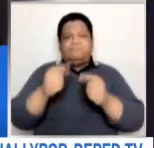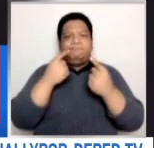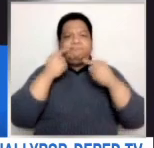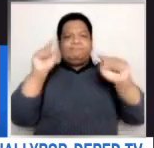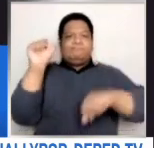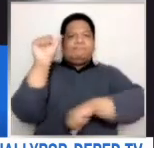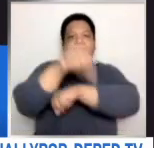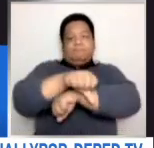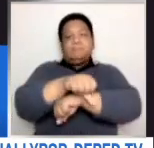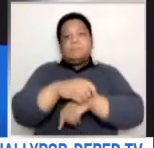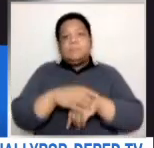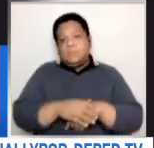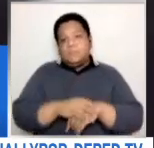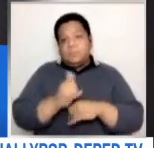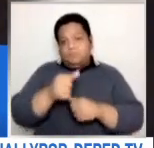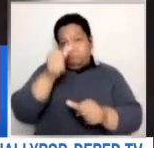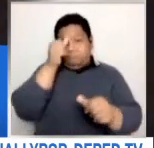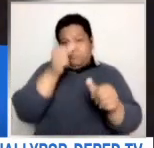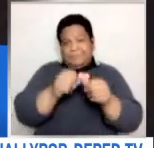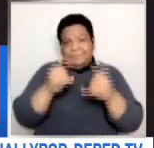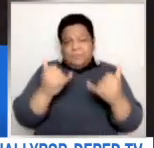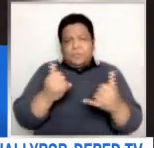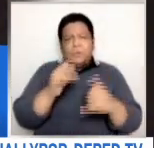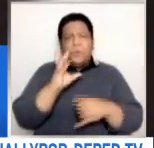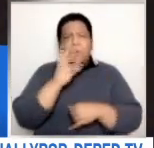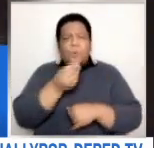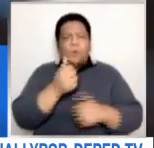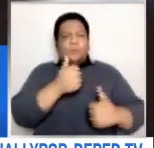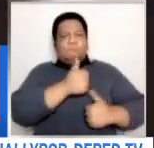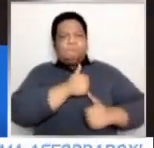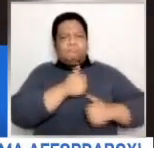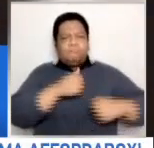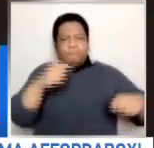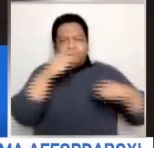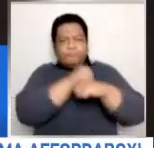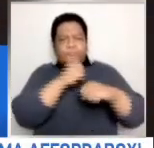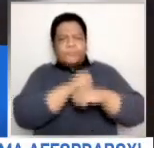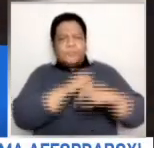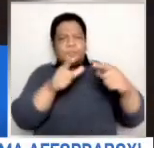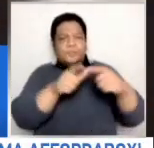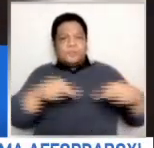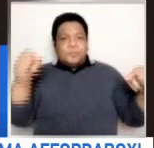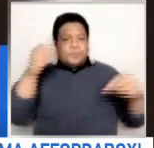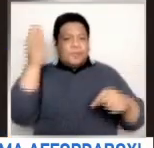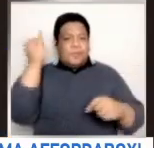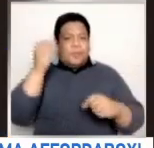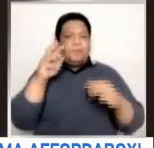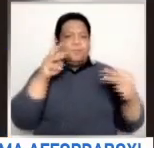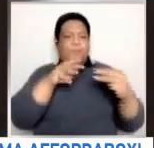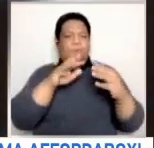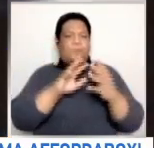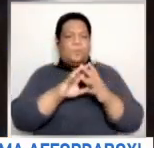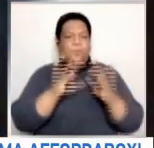Ginugunita sa Araw ng Kagitingan ng mga sundalo nating lumaban sa mga Hapon noong World War II.